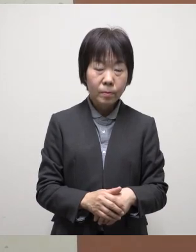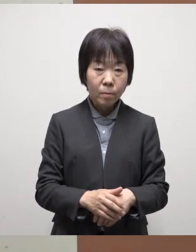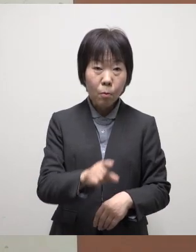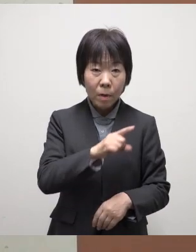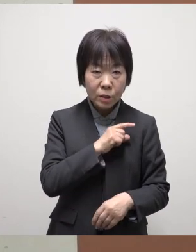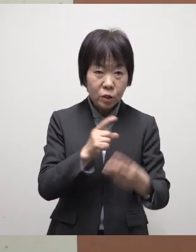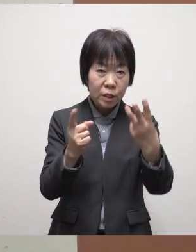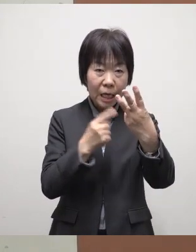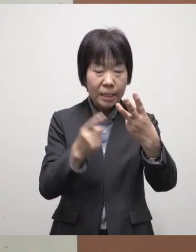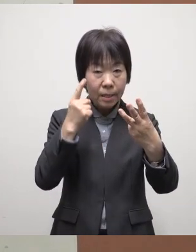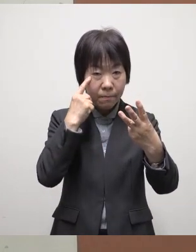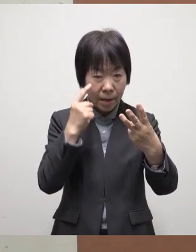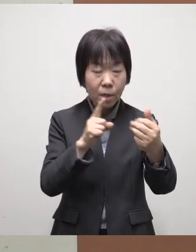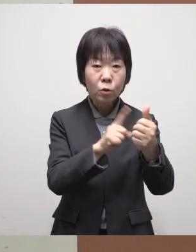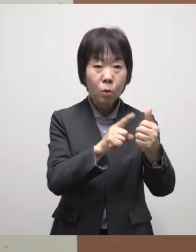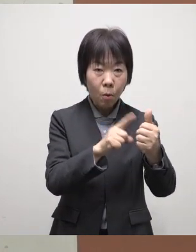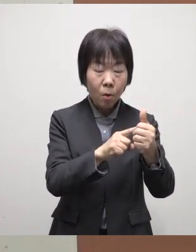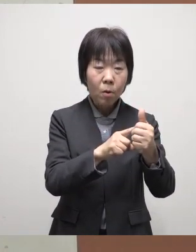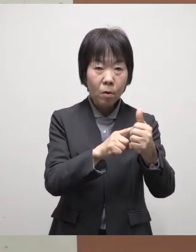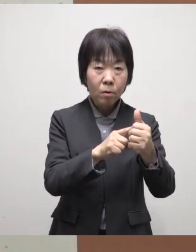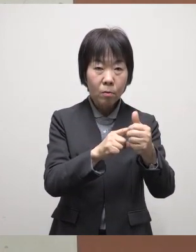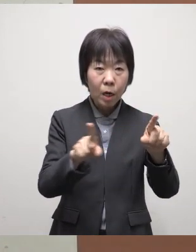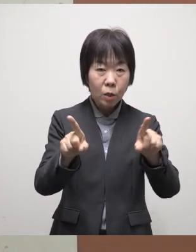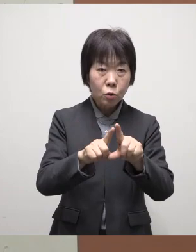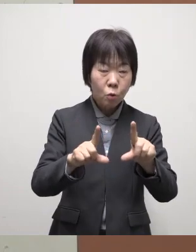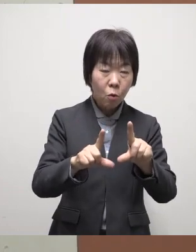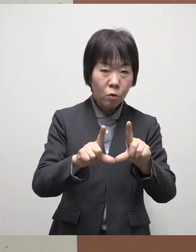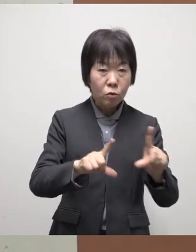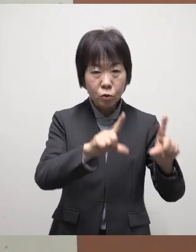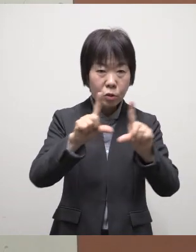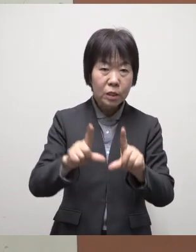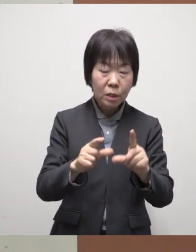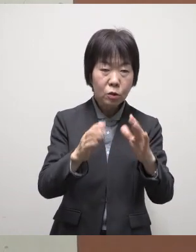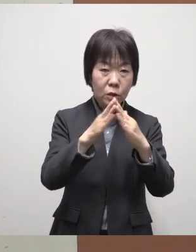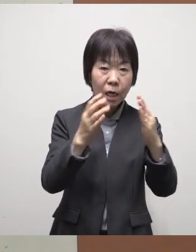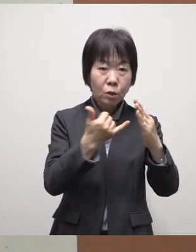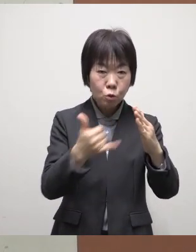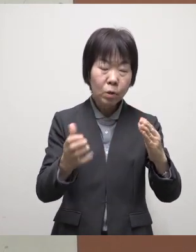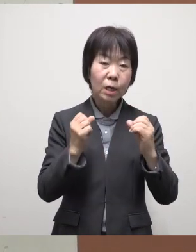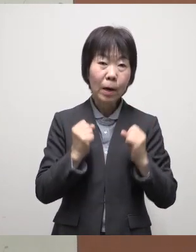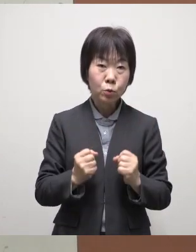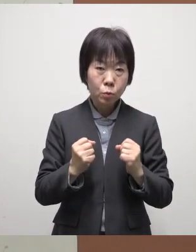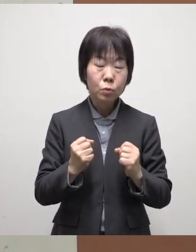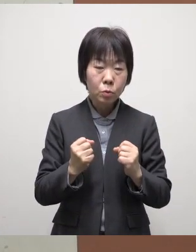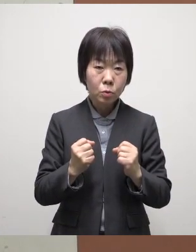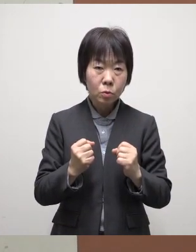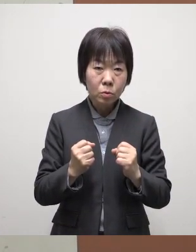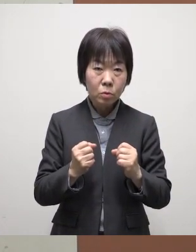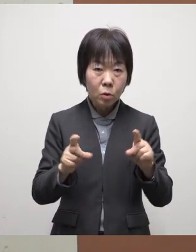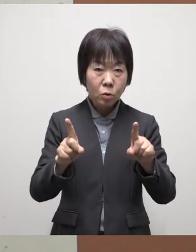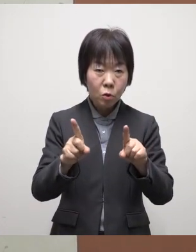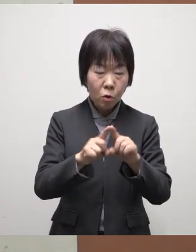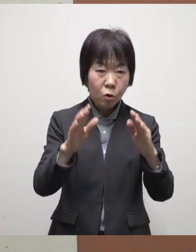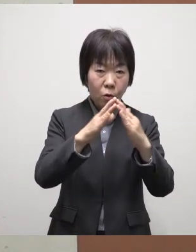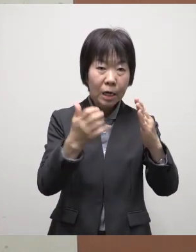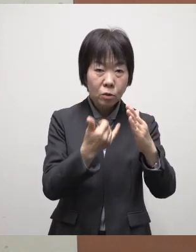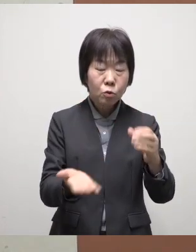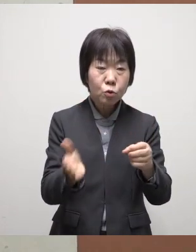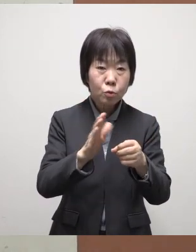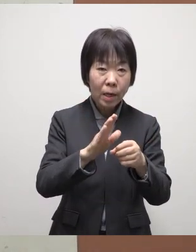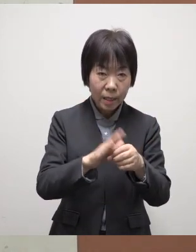まず3連目の形でありますが同居されている家族はおられます同居家族を含めて